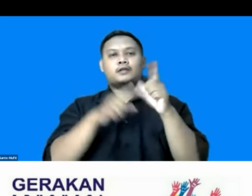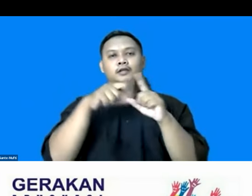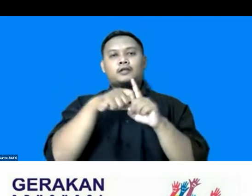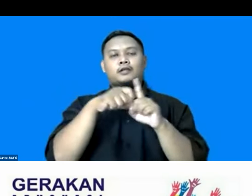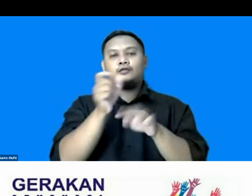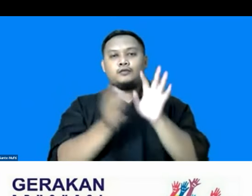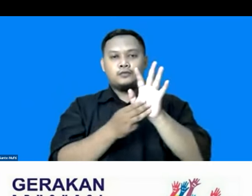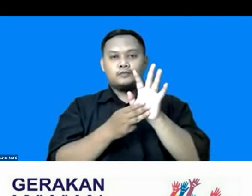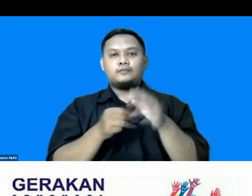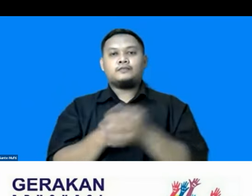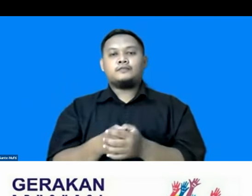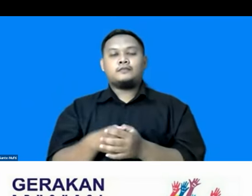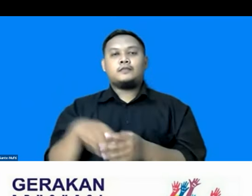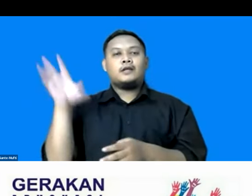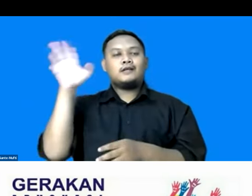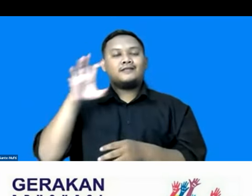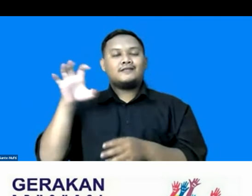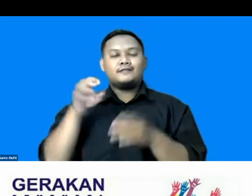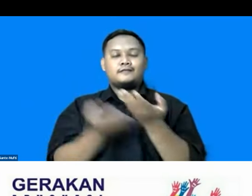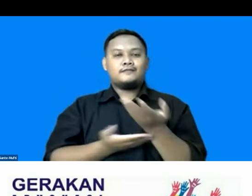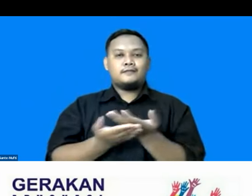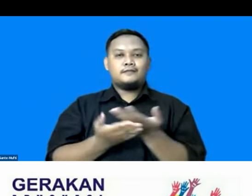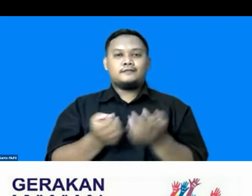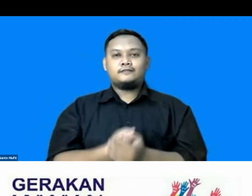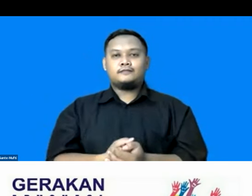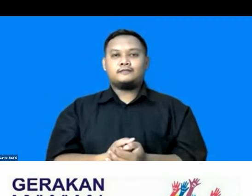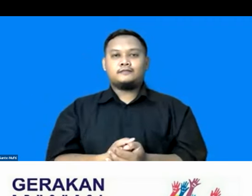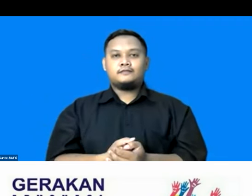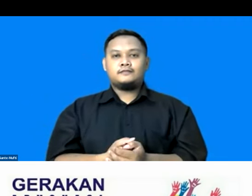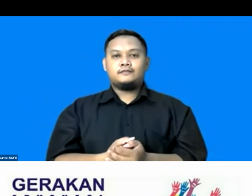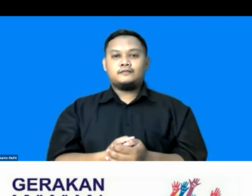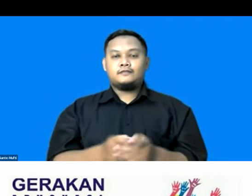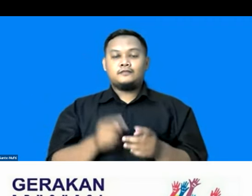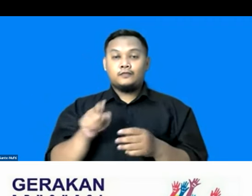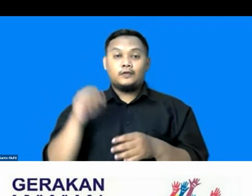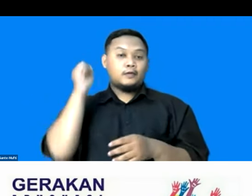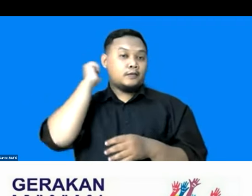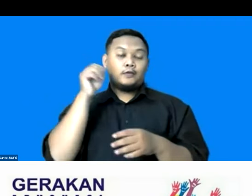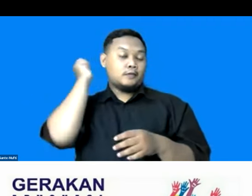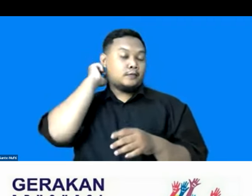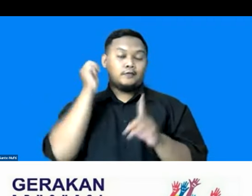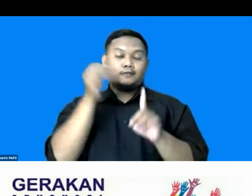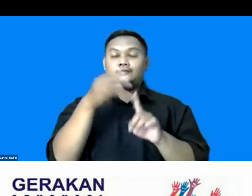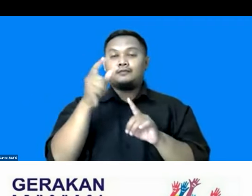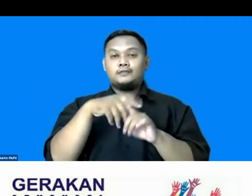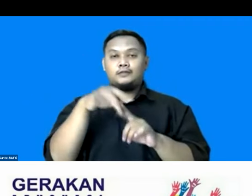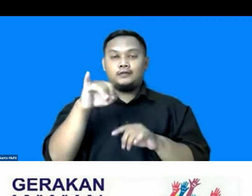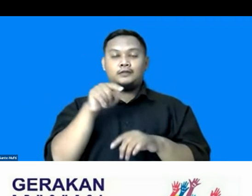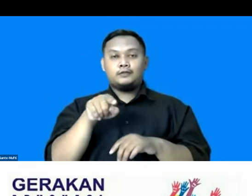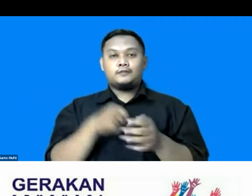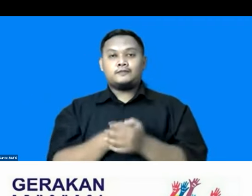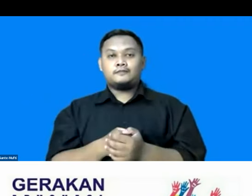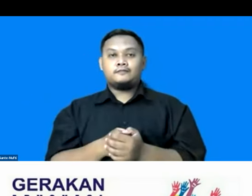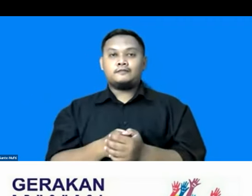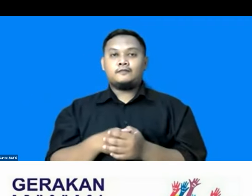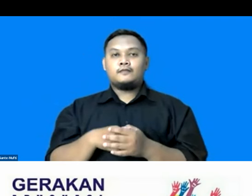Asia Foundation at DVAT. Begitu Ibu, dan Bu Berti ini juga merupakan